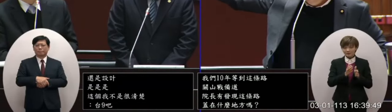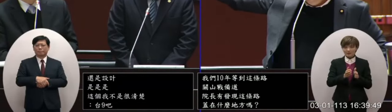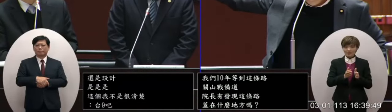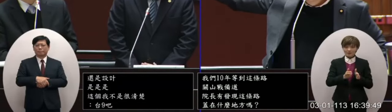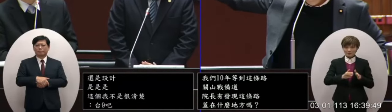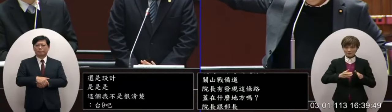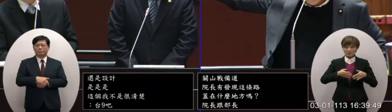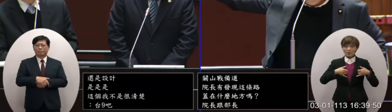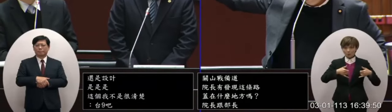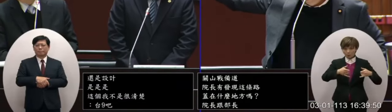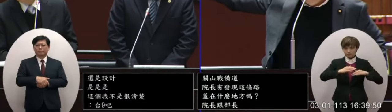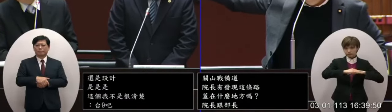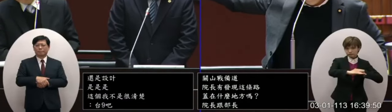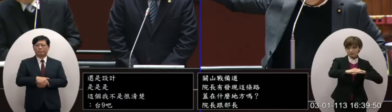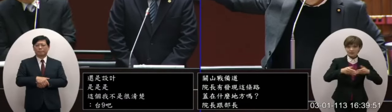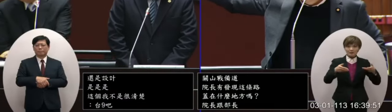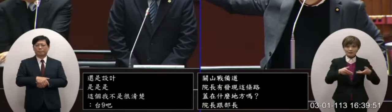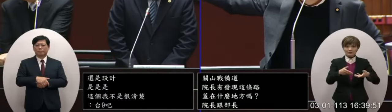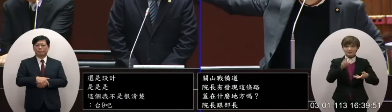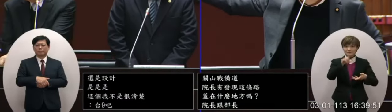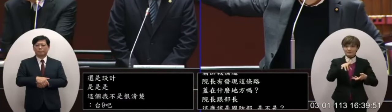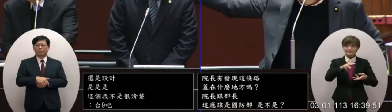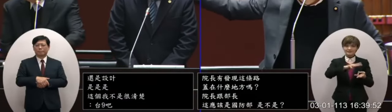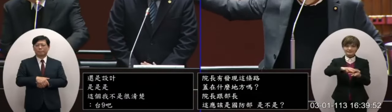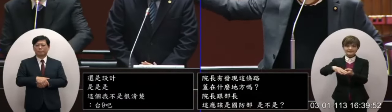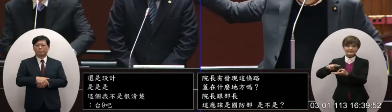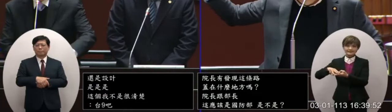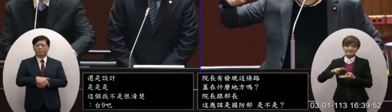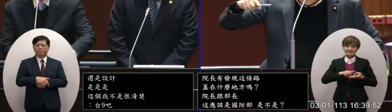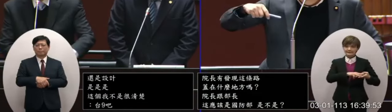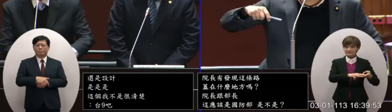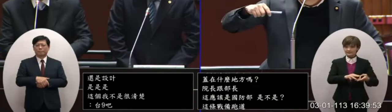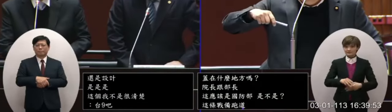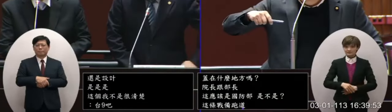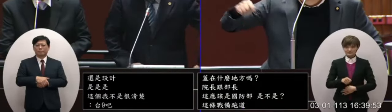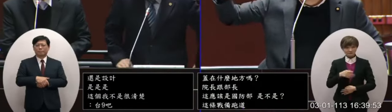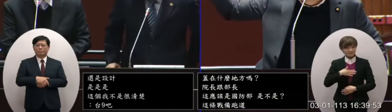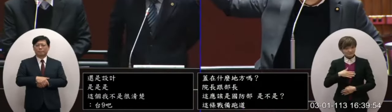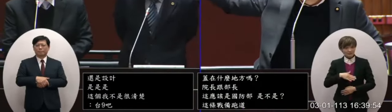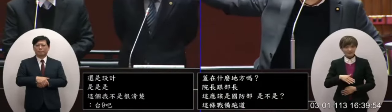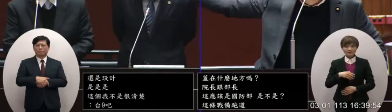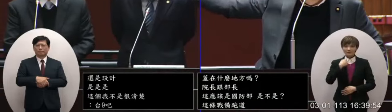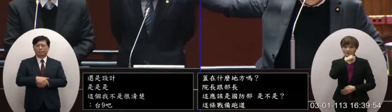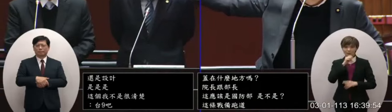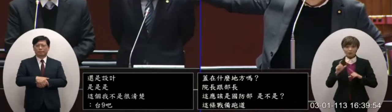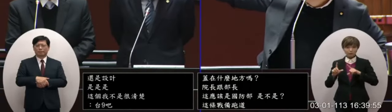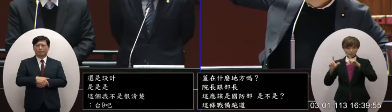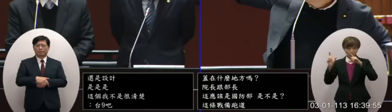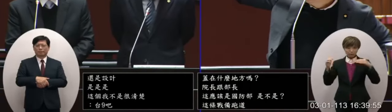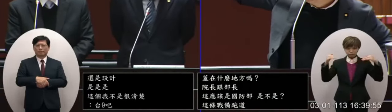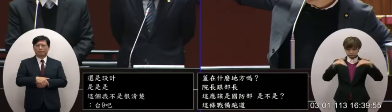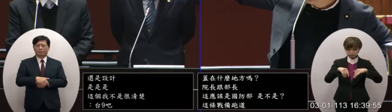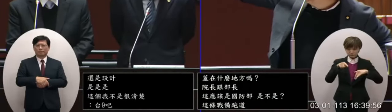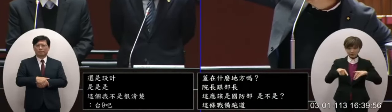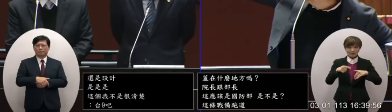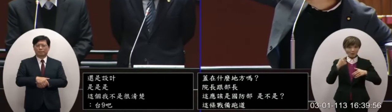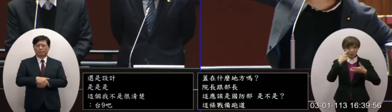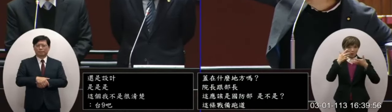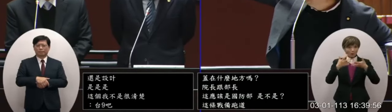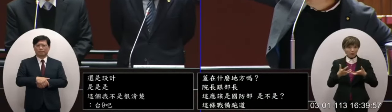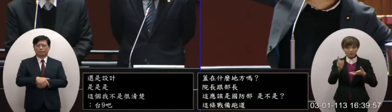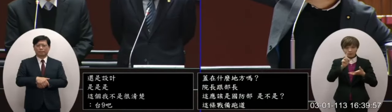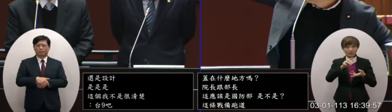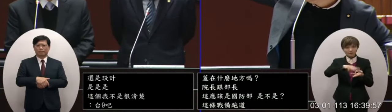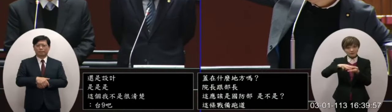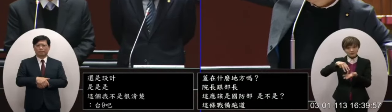上，这些都是农，这都是良田呢。台东的粮仓就在纵谷地区，你把战备跑